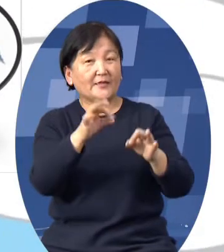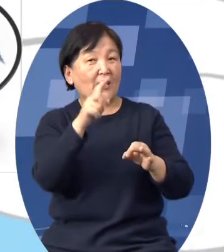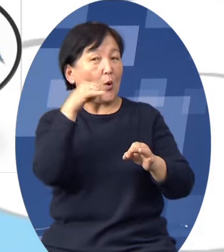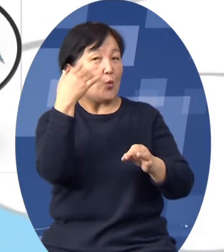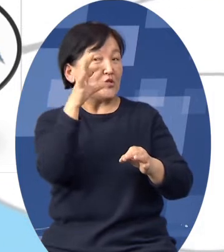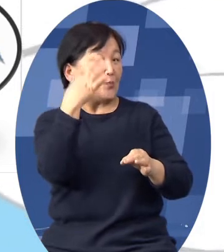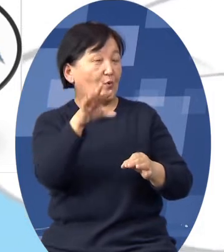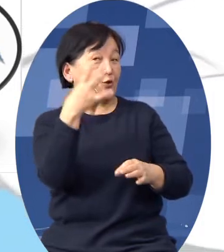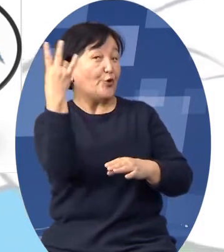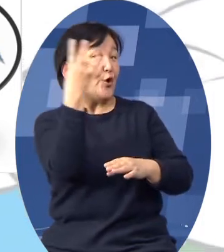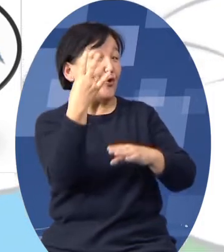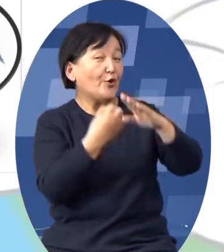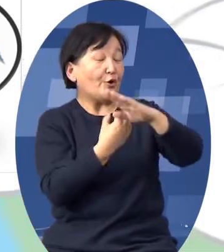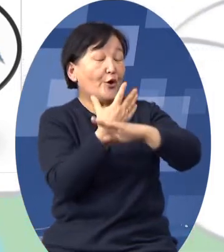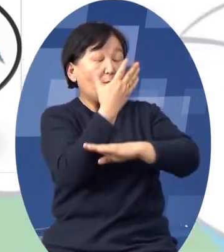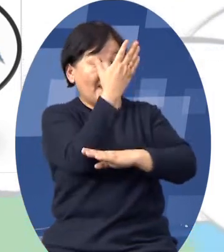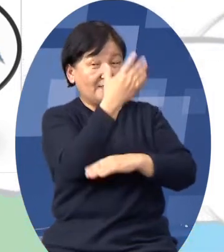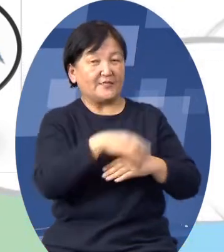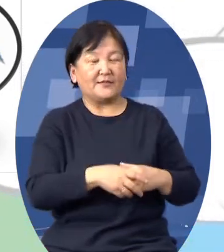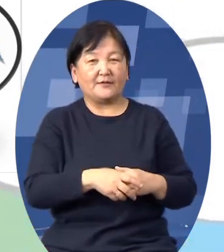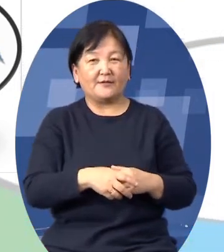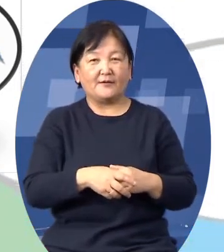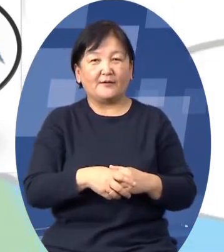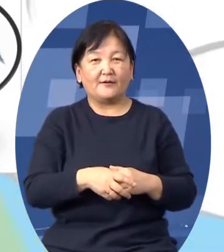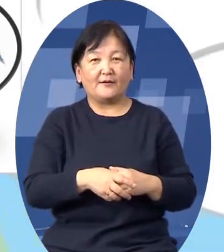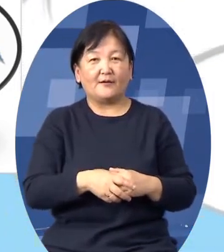Гайхалтай нь хувиршгүй ногооноороо гэж.